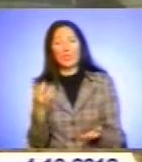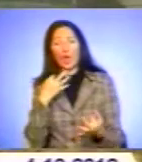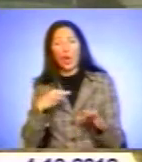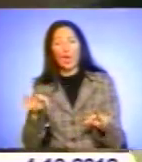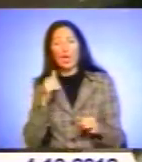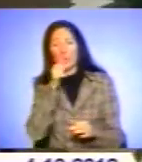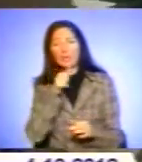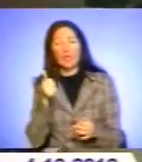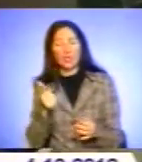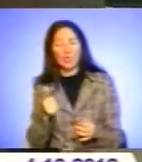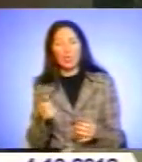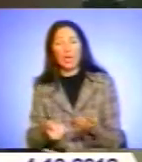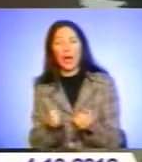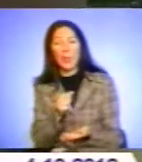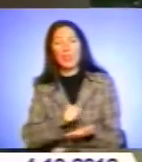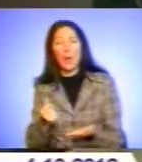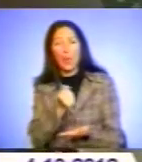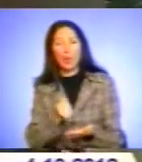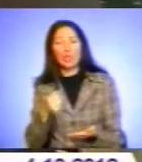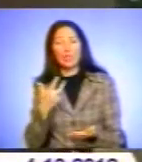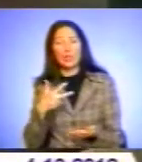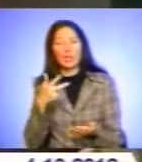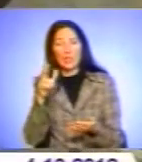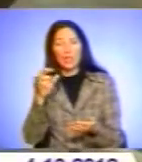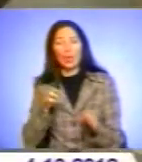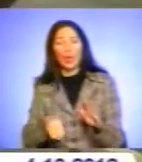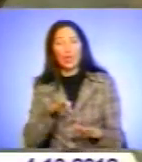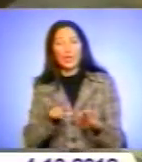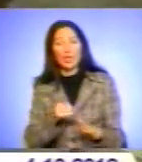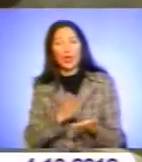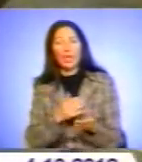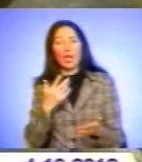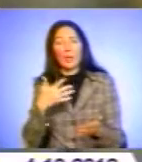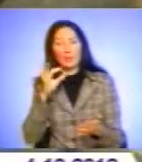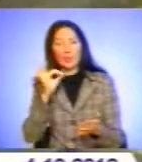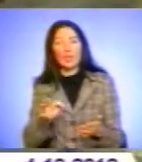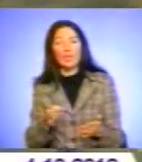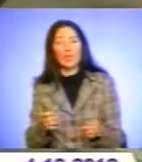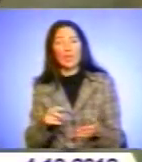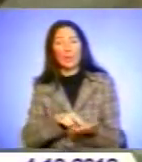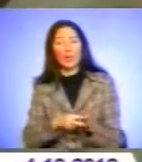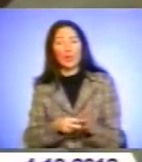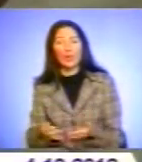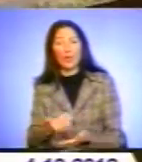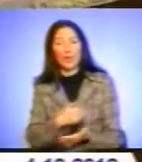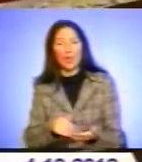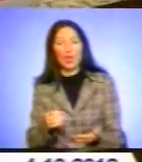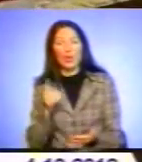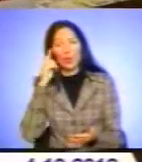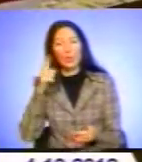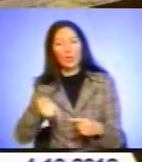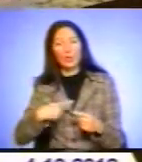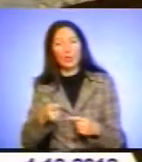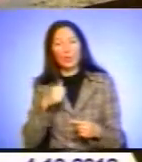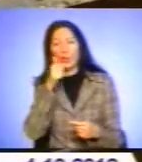тонн зерна, що становить 80% від прогнозованого врожаю, кажуть у профільному відомстві. Подбали про рік наступний. Більше половини